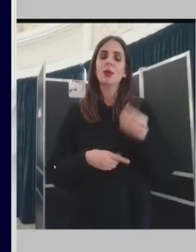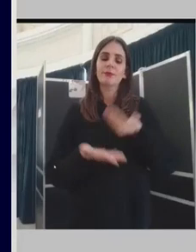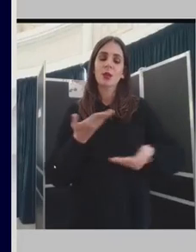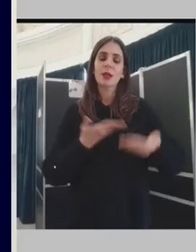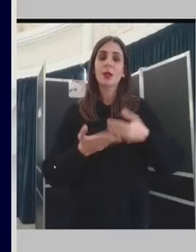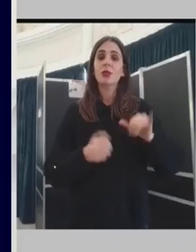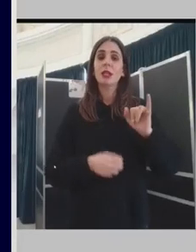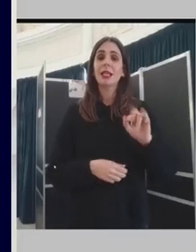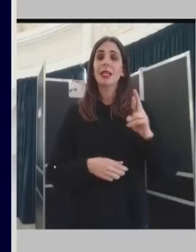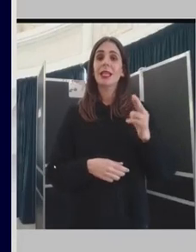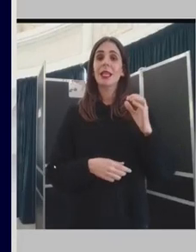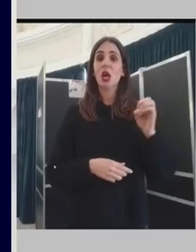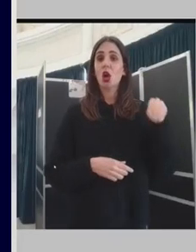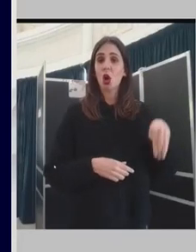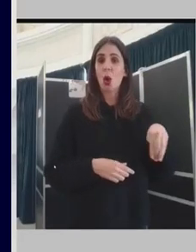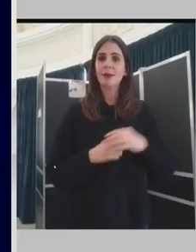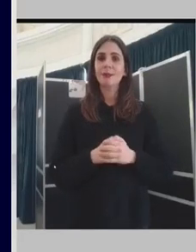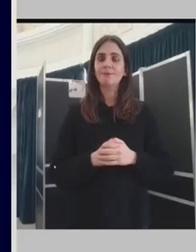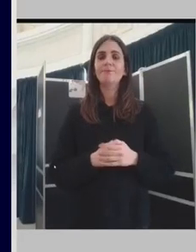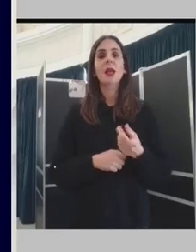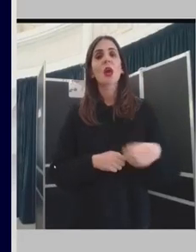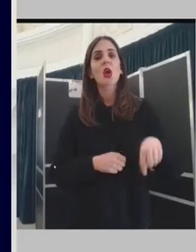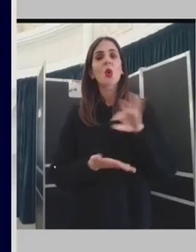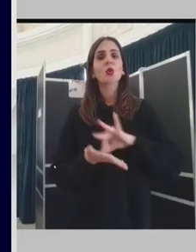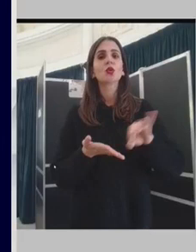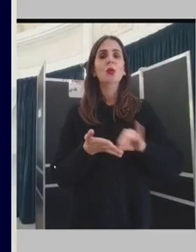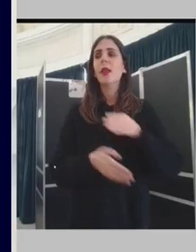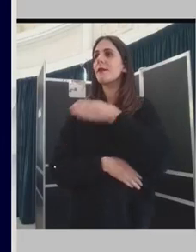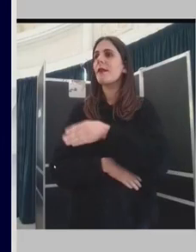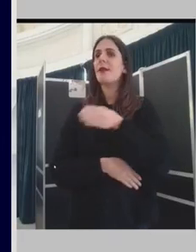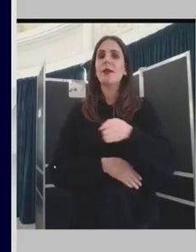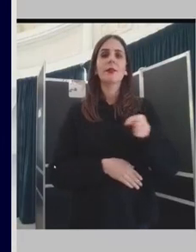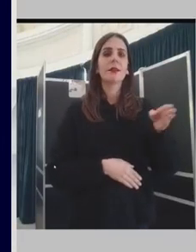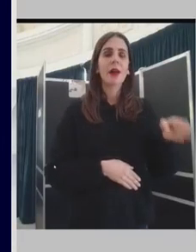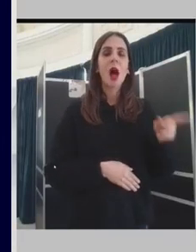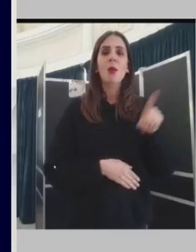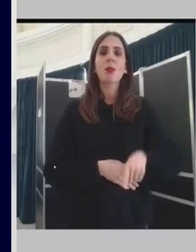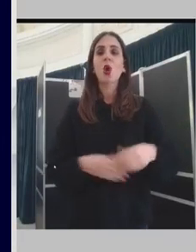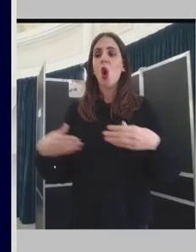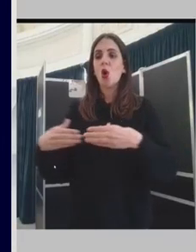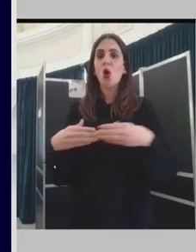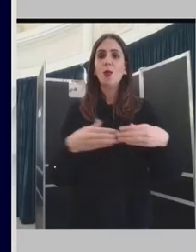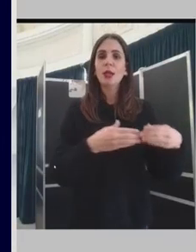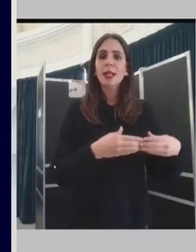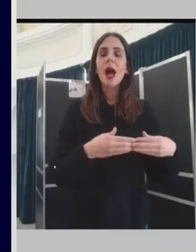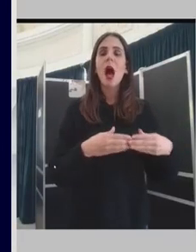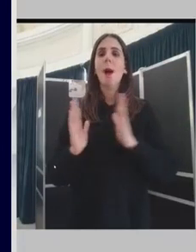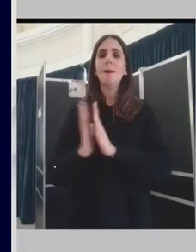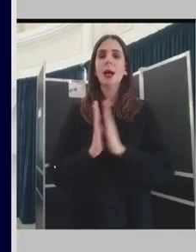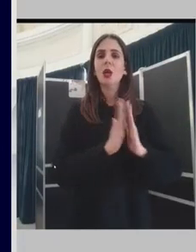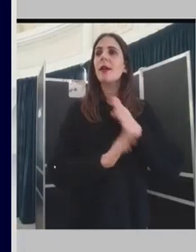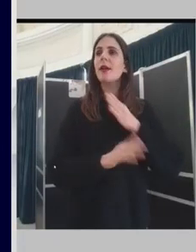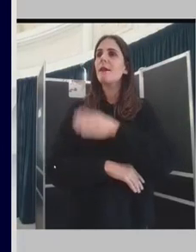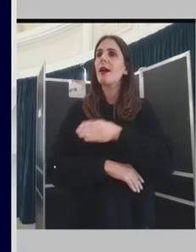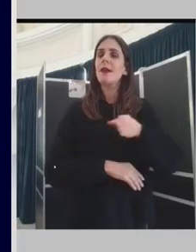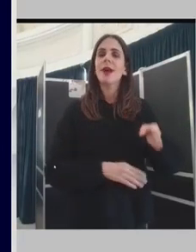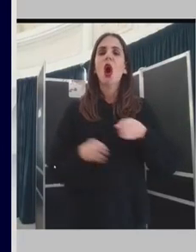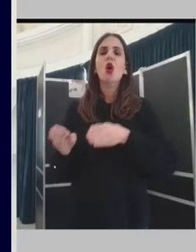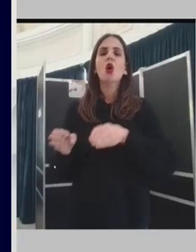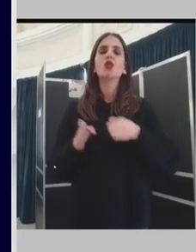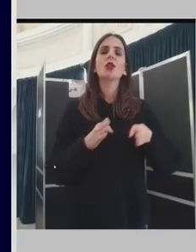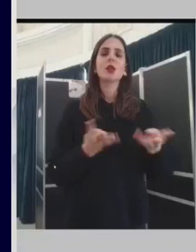E facciamo tanti corsi nelle scuole, comunità, parrocchie, un po' dappertutto. Ecco, l'anno scorso nel 2023 ne